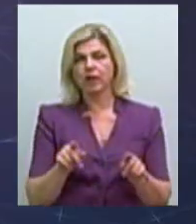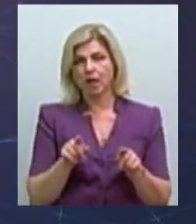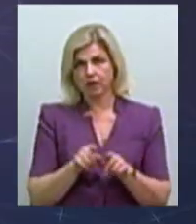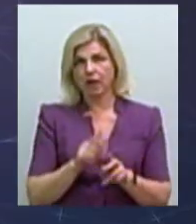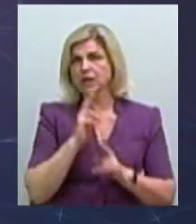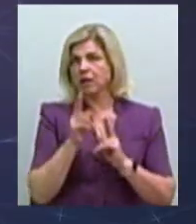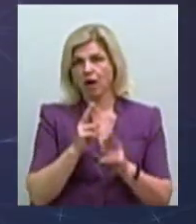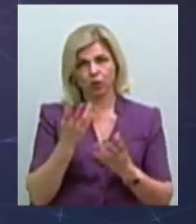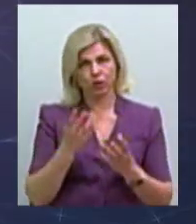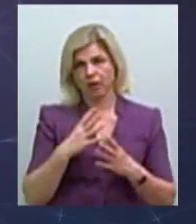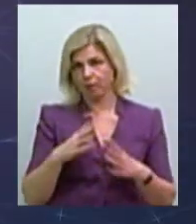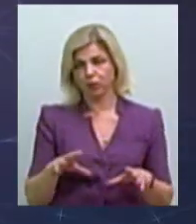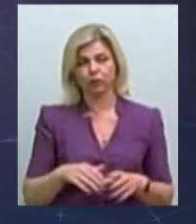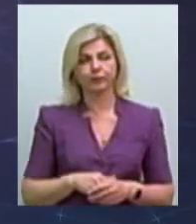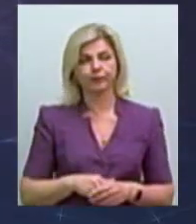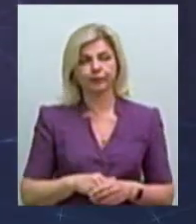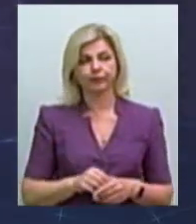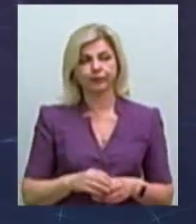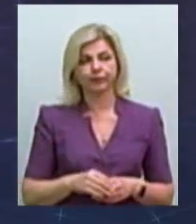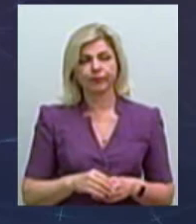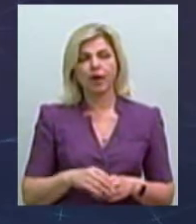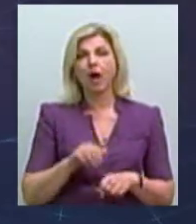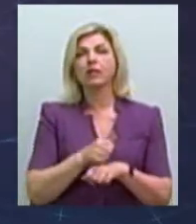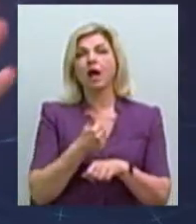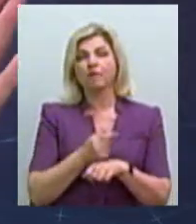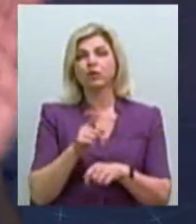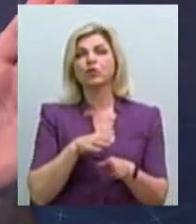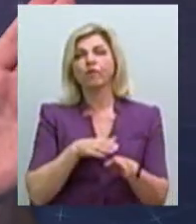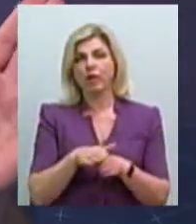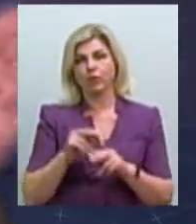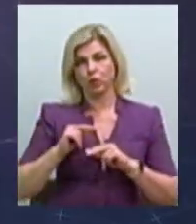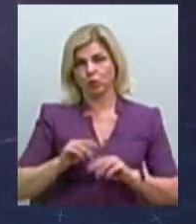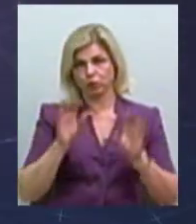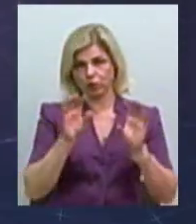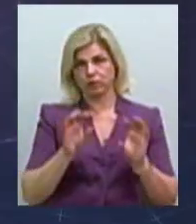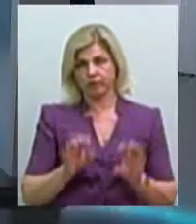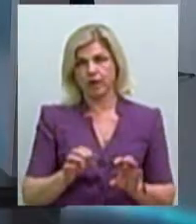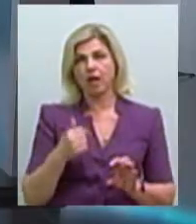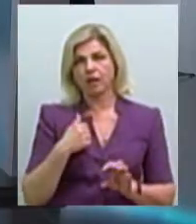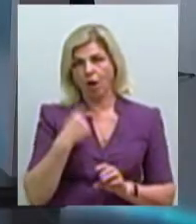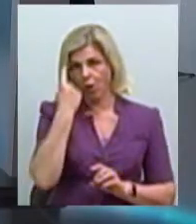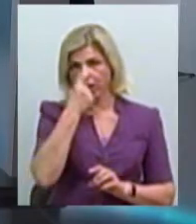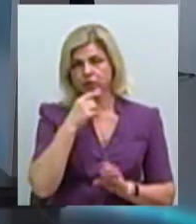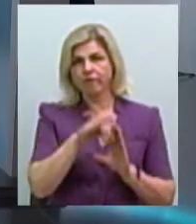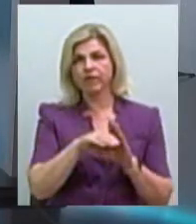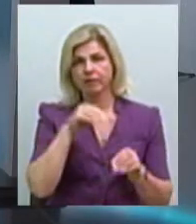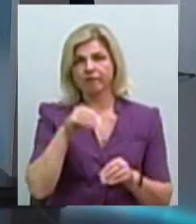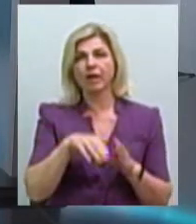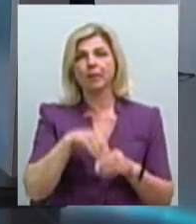скарг у нас не було. Ну, по-перше, я особисто... Я розумію, головне, щоб довіряли... Я підбираю особисто наших арбітрів перед тим, як